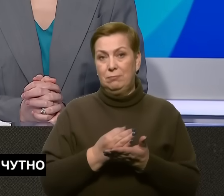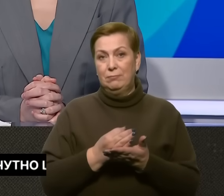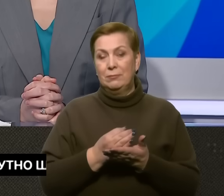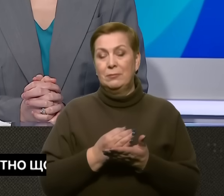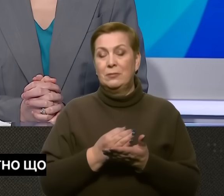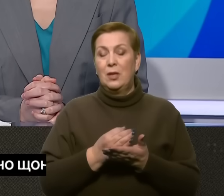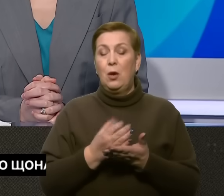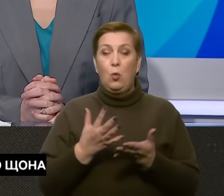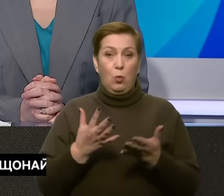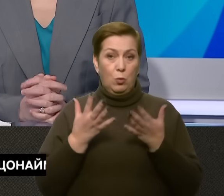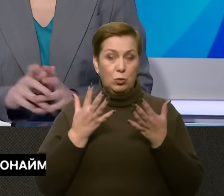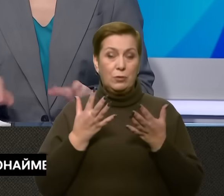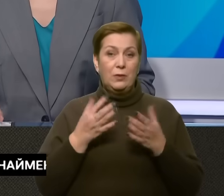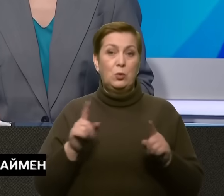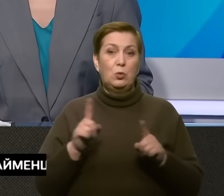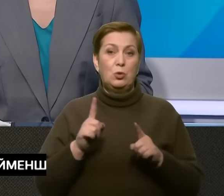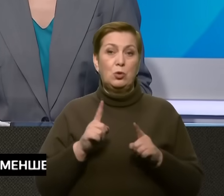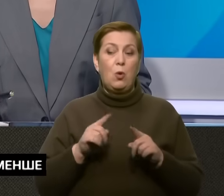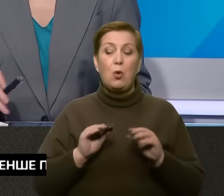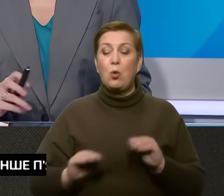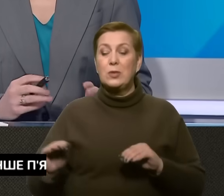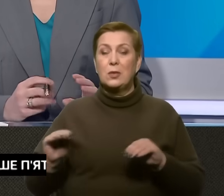Очевидно, що розташування таких пунктів